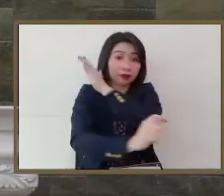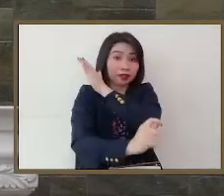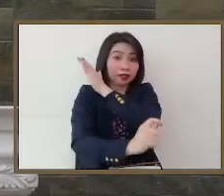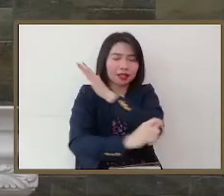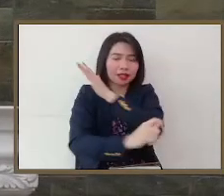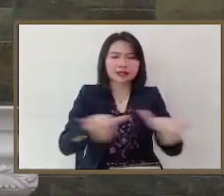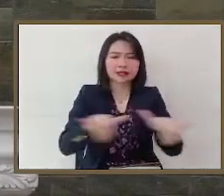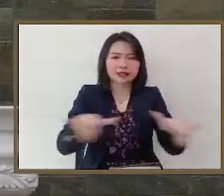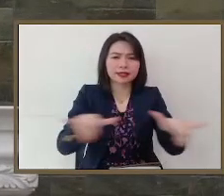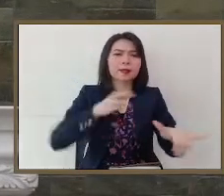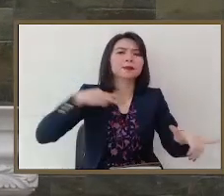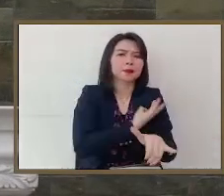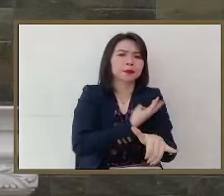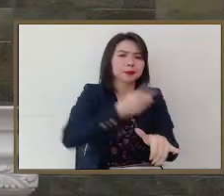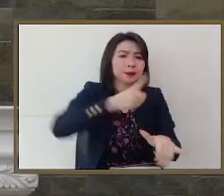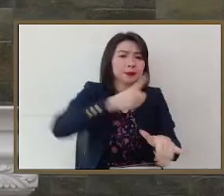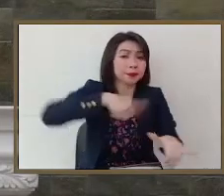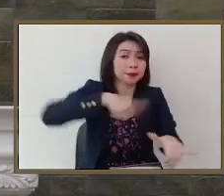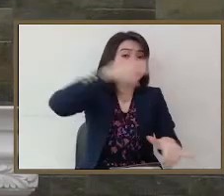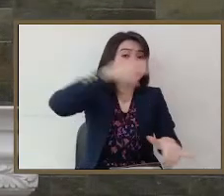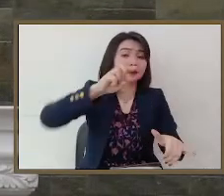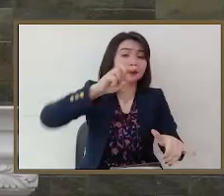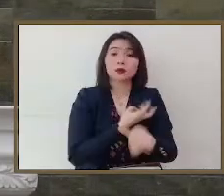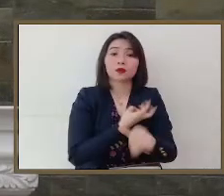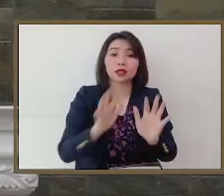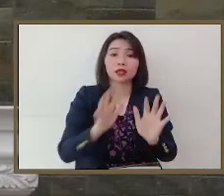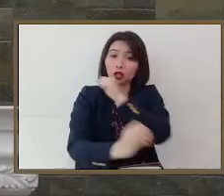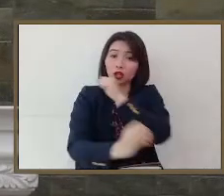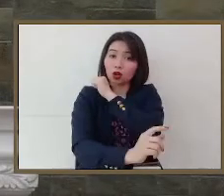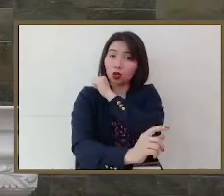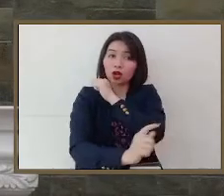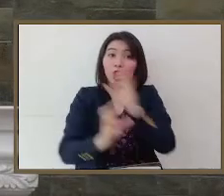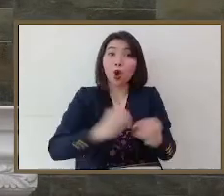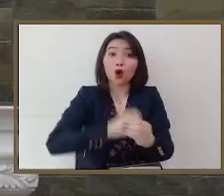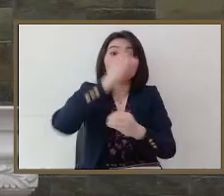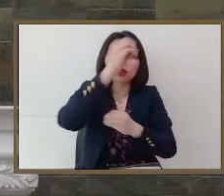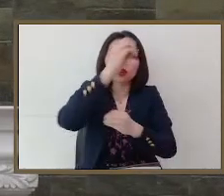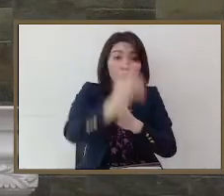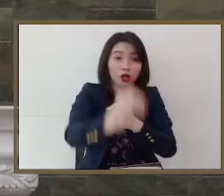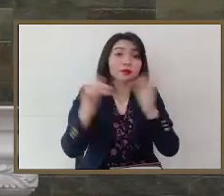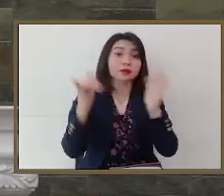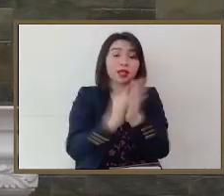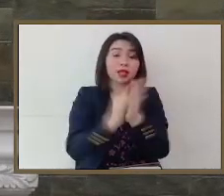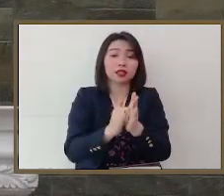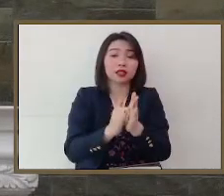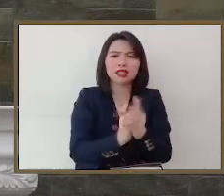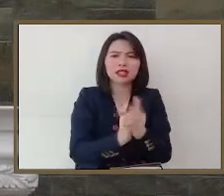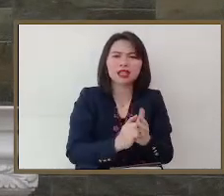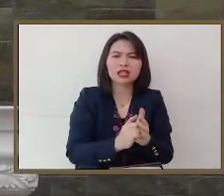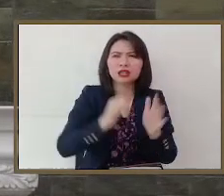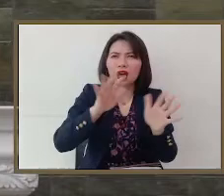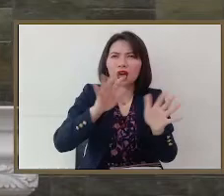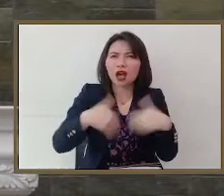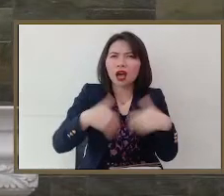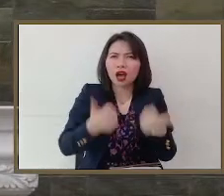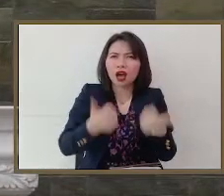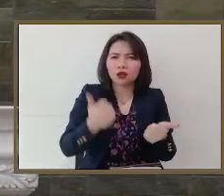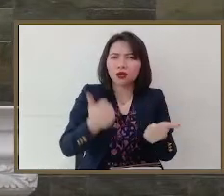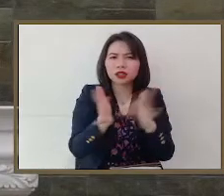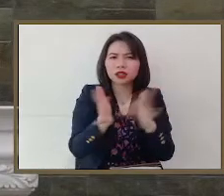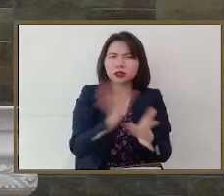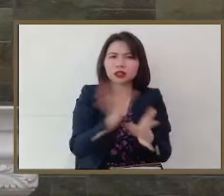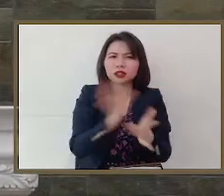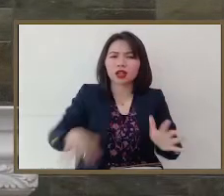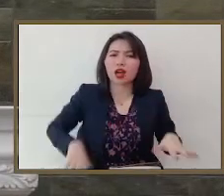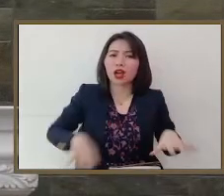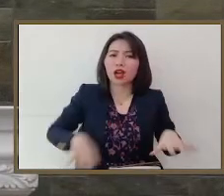it. Okay? Sapagkat ipinakita po yan. Yan ang trabaho ng Panginoong Jesucristo. Imagine, bago po tayo